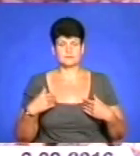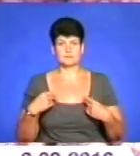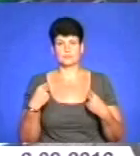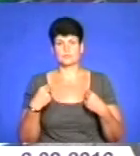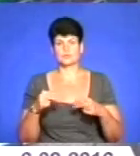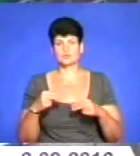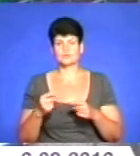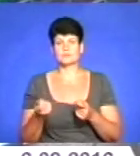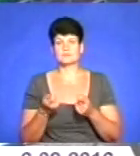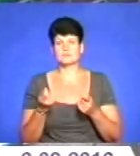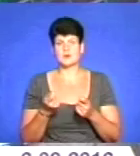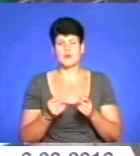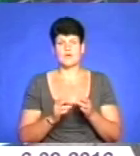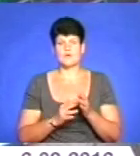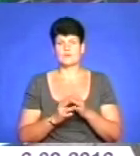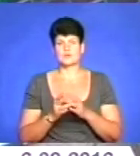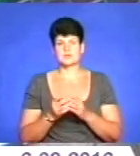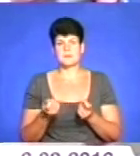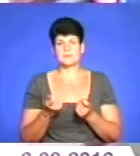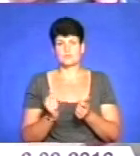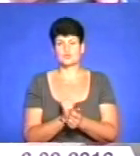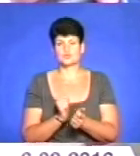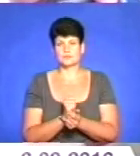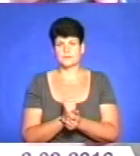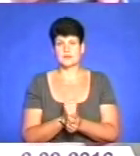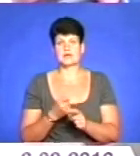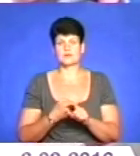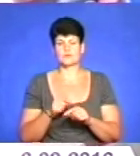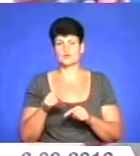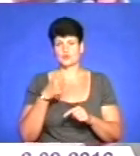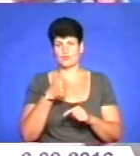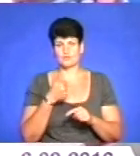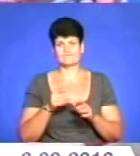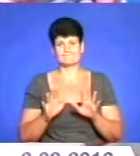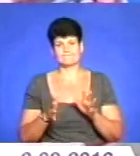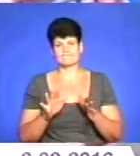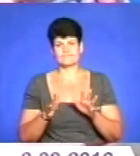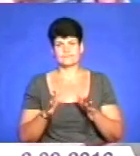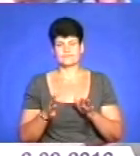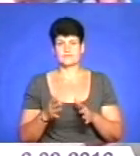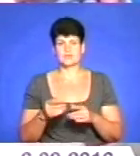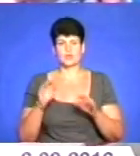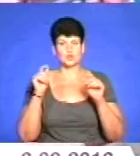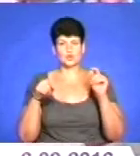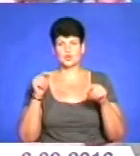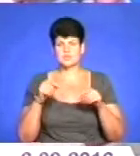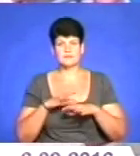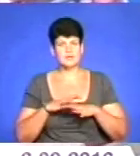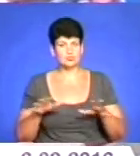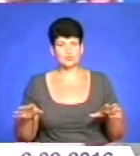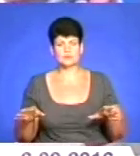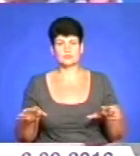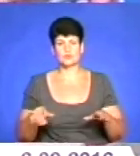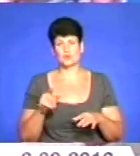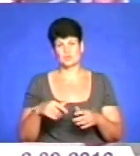збуту небагато. Врожай незначний через посуху. Картопля цього року не дуже вродила в нашому районі, дощів не було.